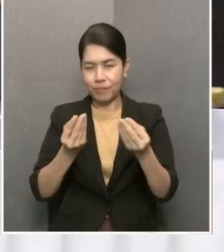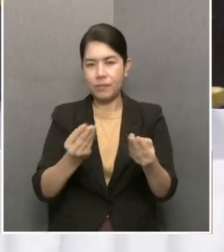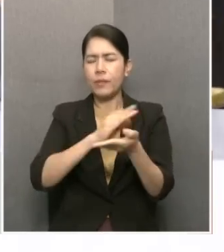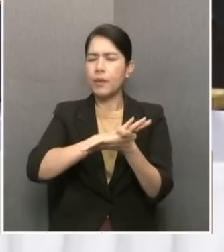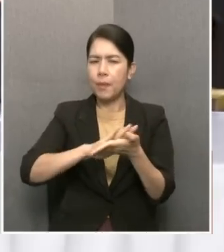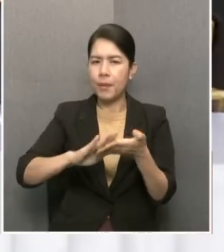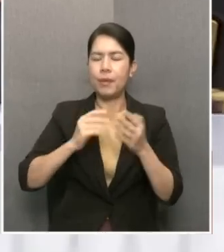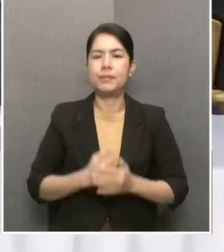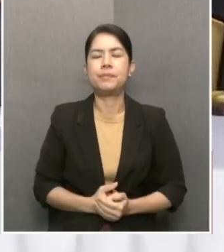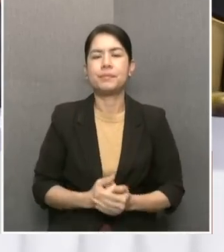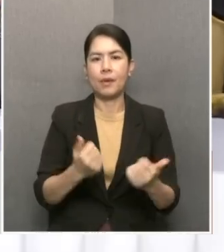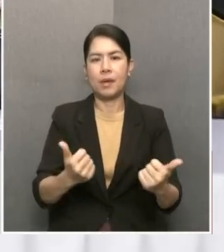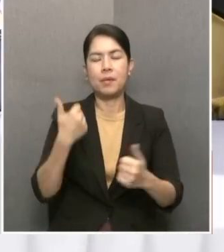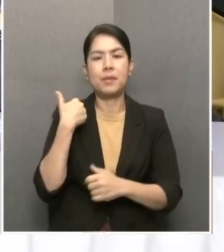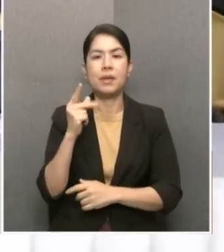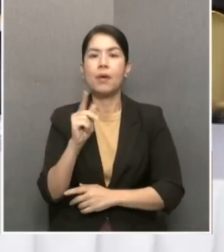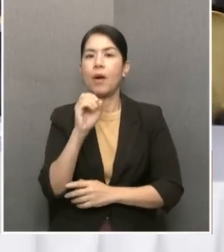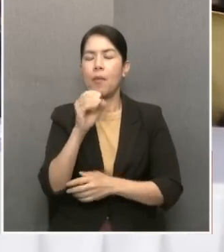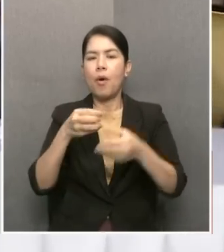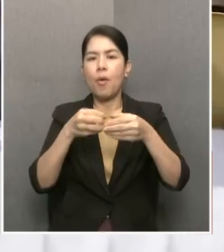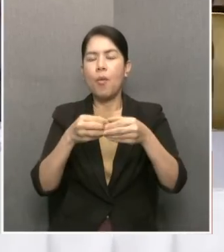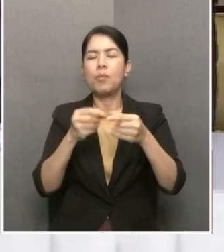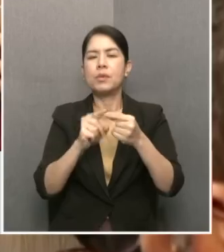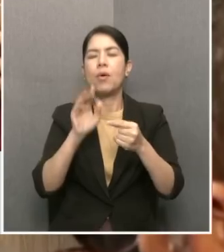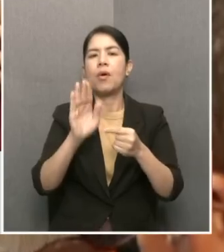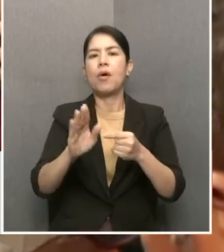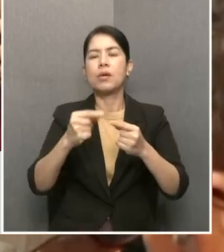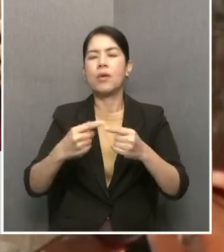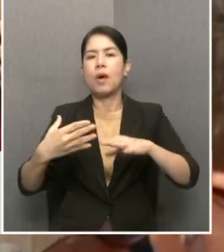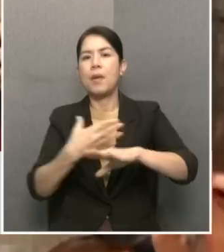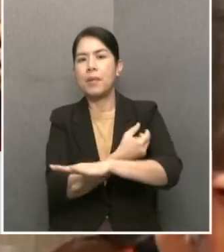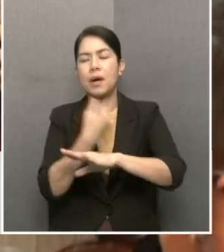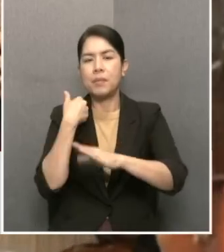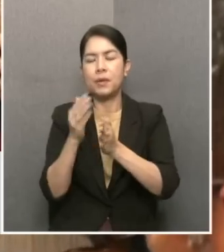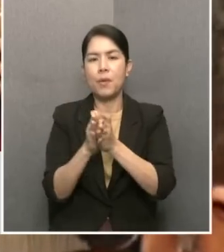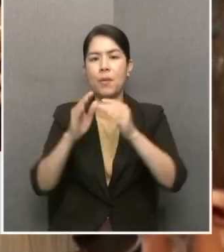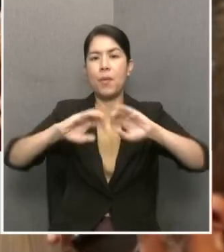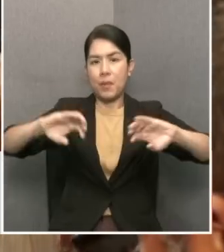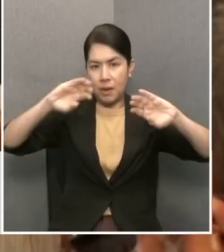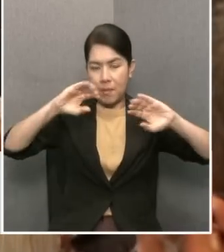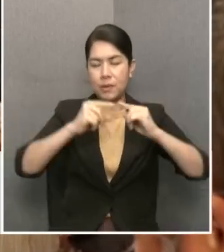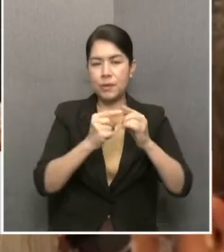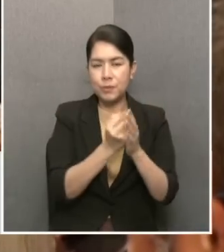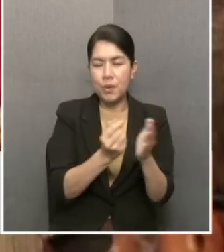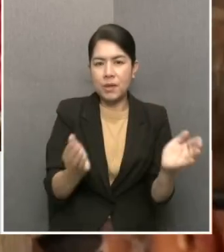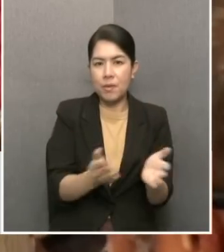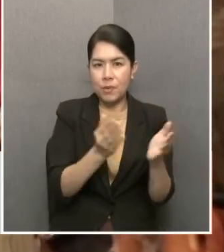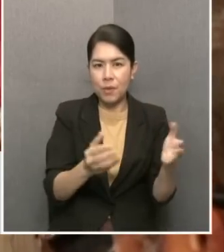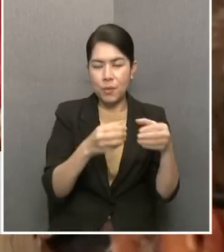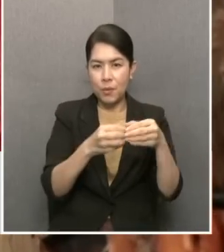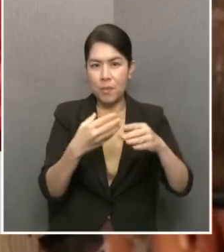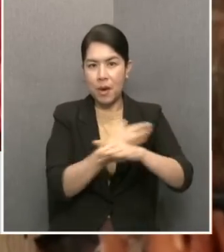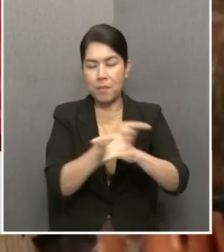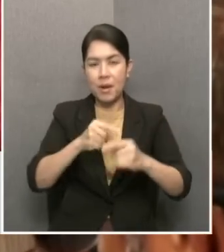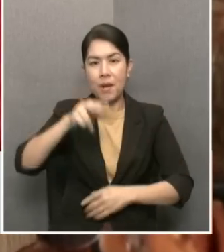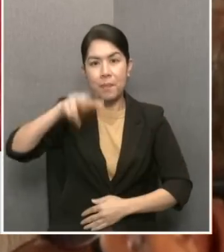ข่าวนะครับว่าพรรคร่วมรัฐบาลที่สนับสนุนพรรคเพื่อไทยในการจัดตั้งรัฐบาลและแคนดิตนายกรัฐมนตรีของเพื่อไทยให้